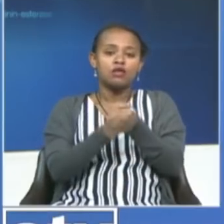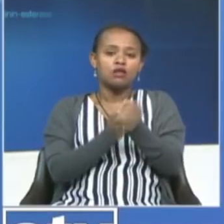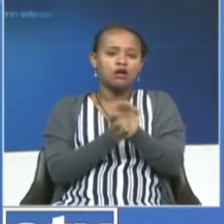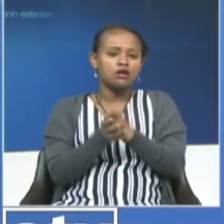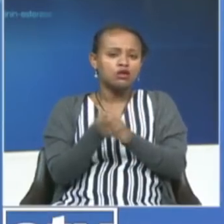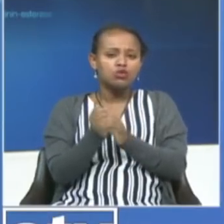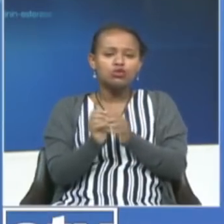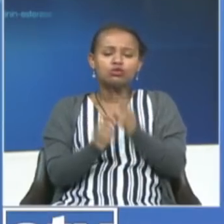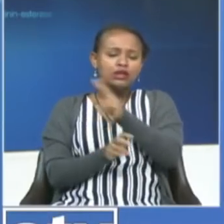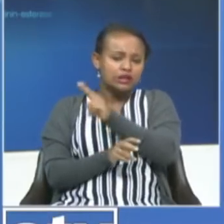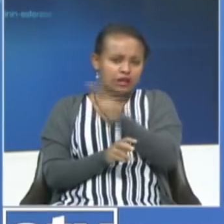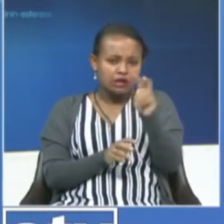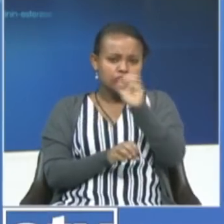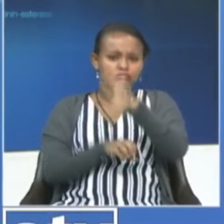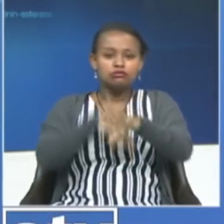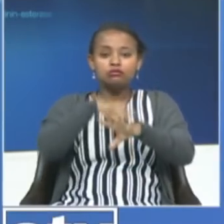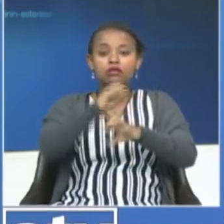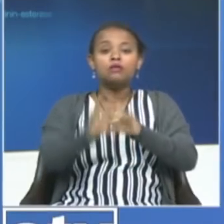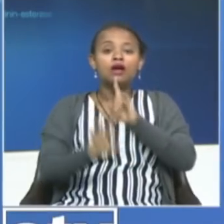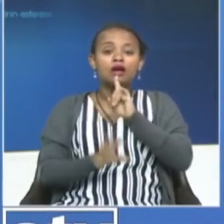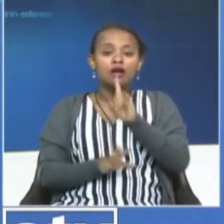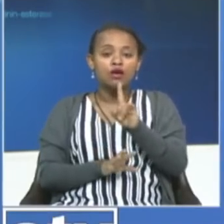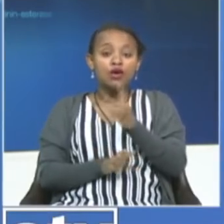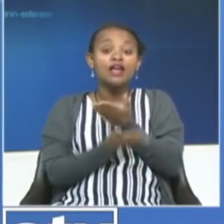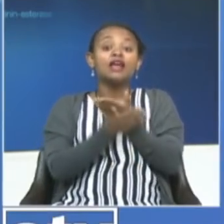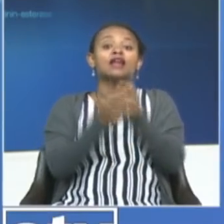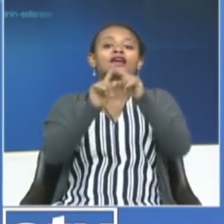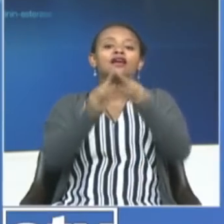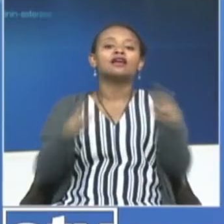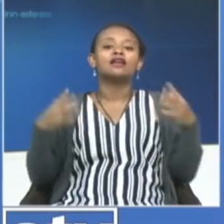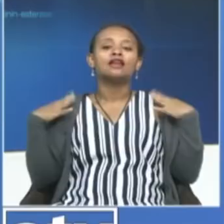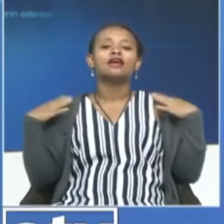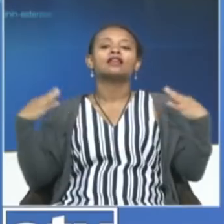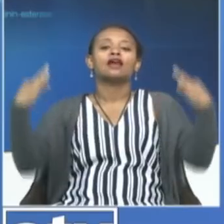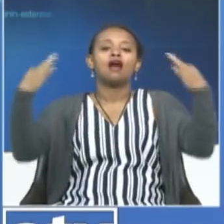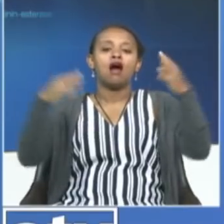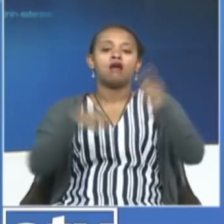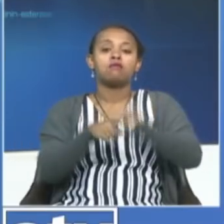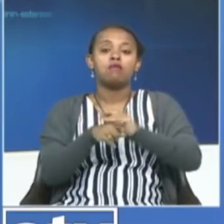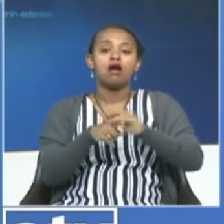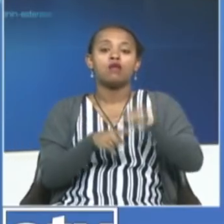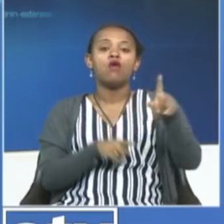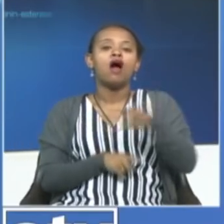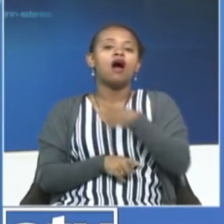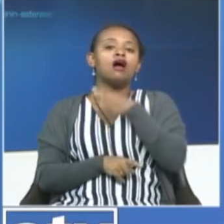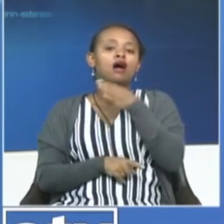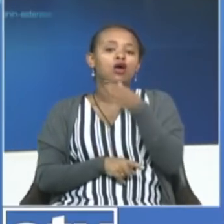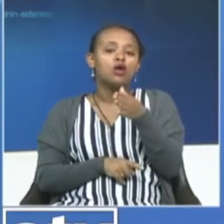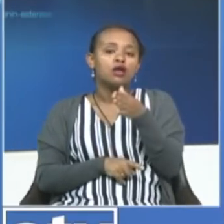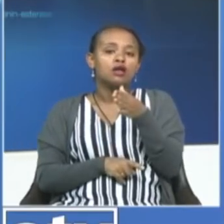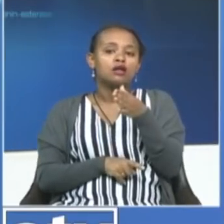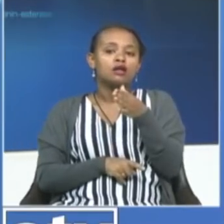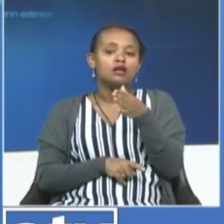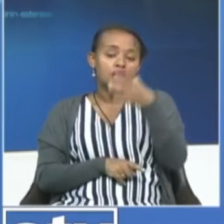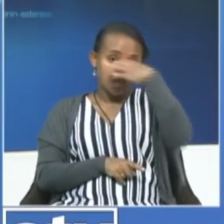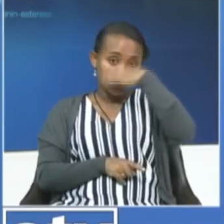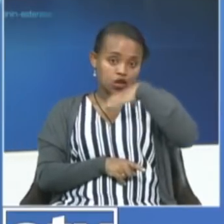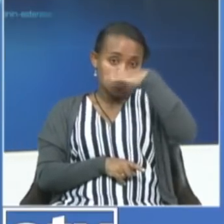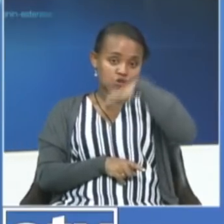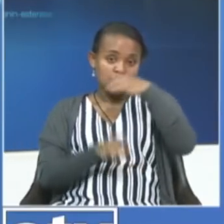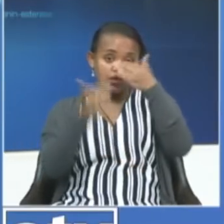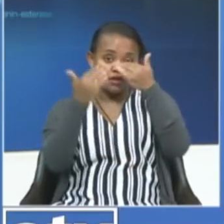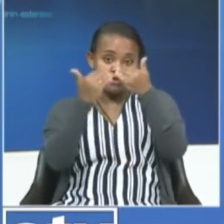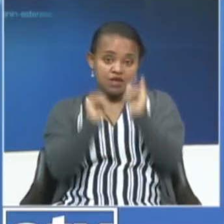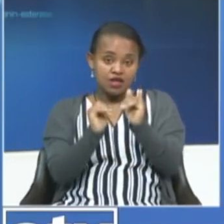ነገር ነው፣ ጥሩ ነው ይበል ያሰኛል። ነገር ግን የጤና ባለሙያ ካልሆነ የትኩሳት